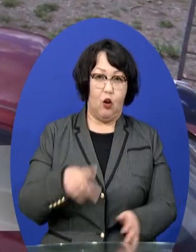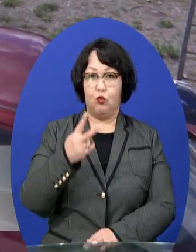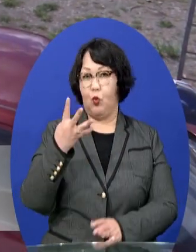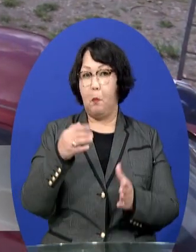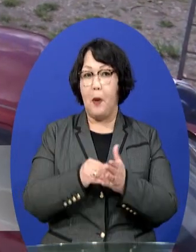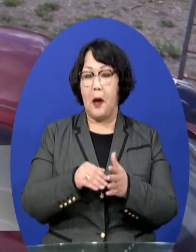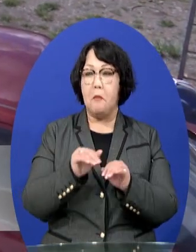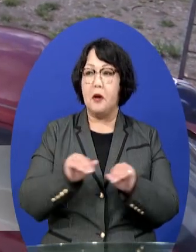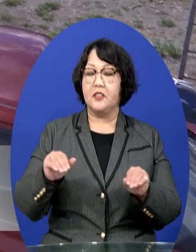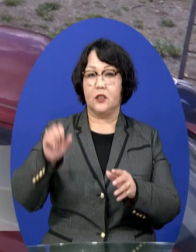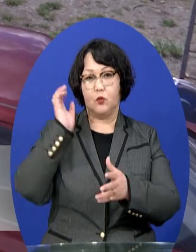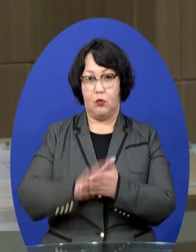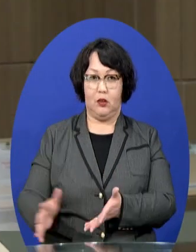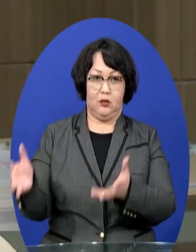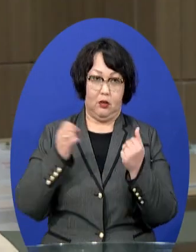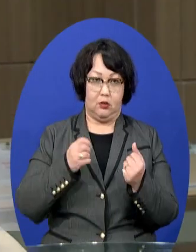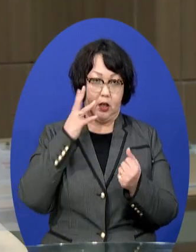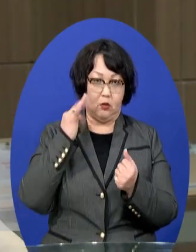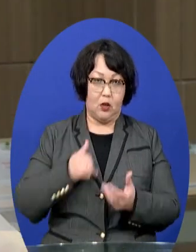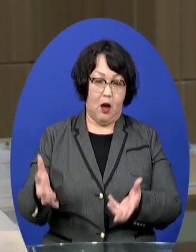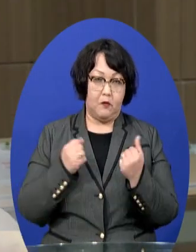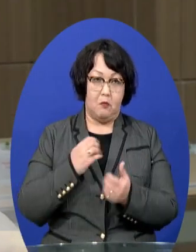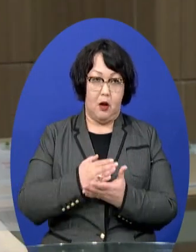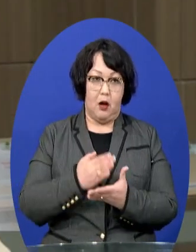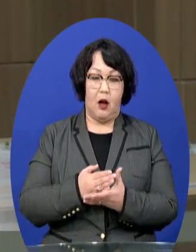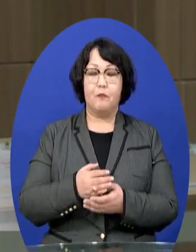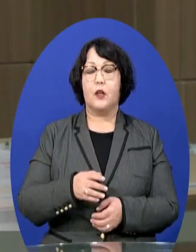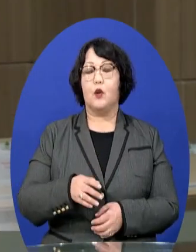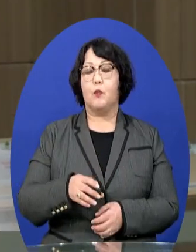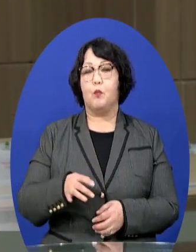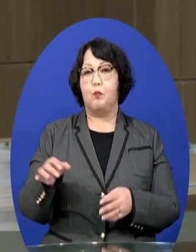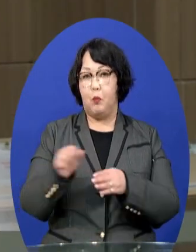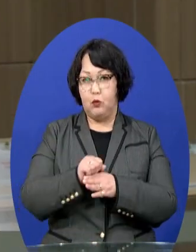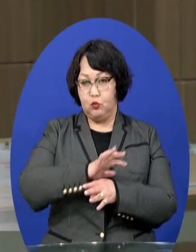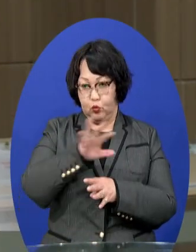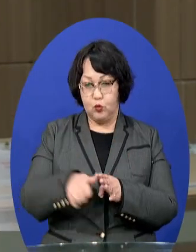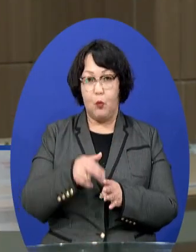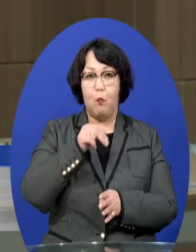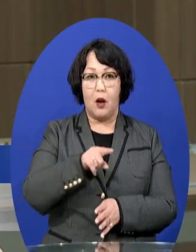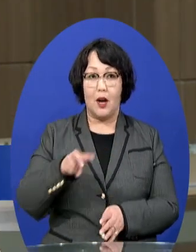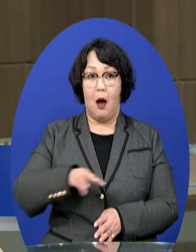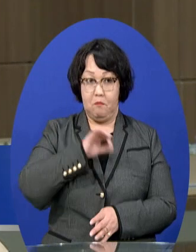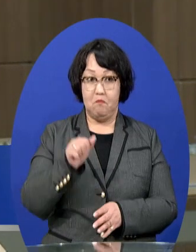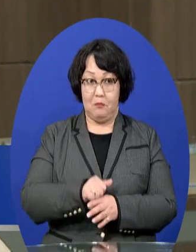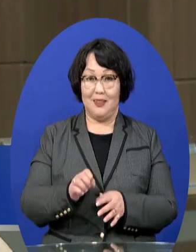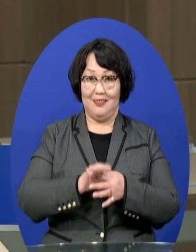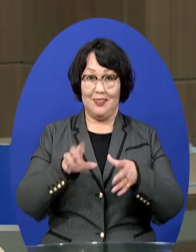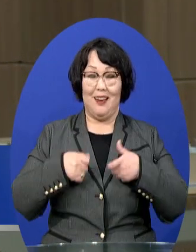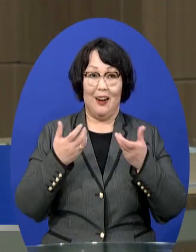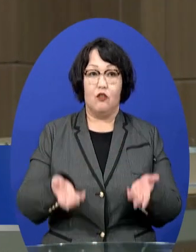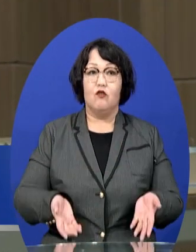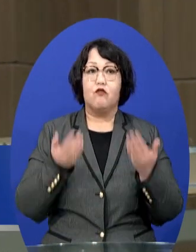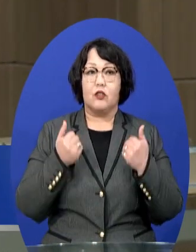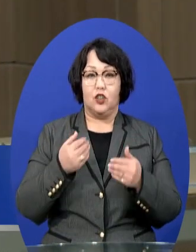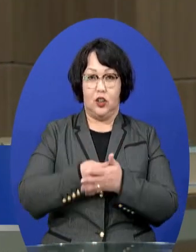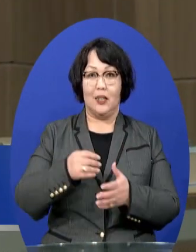автомашин импортлоод байна. За бид бүхний энэ боловсруулсан програм бол машингийн хялбар. Өөрөө одоо жишээ